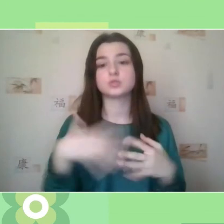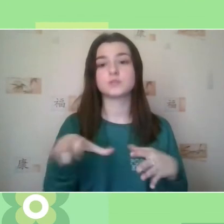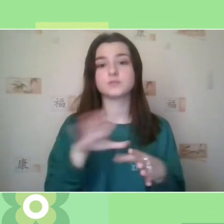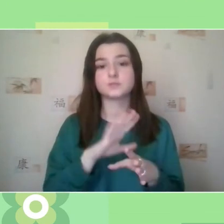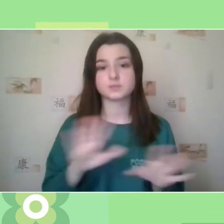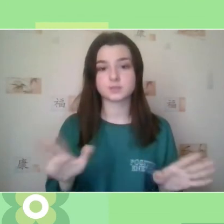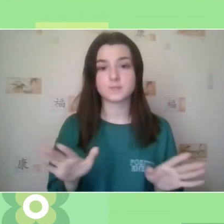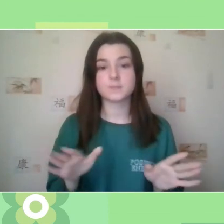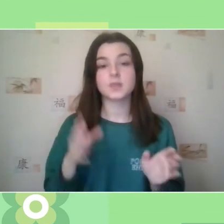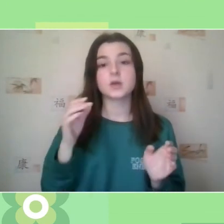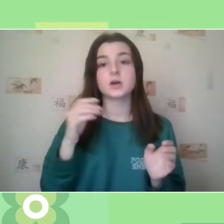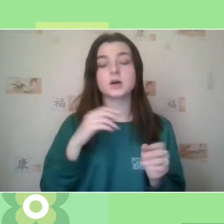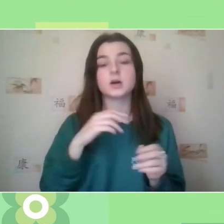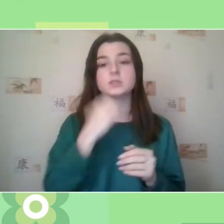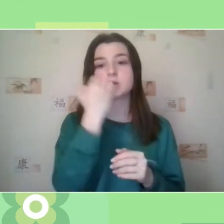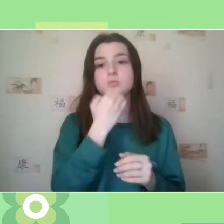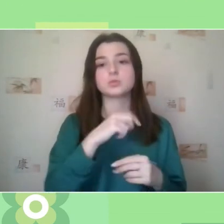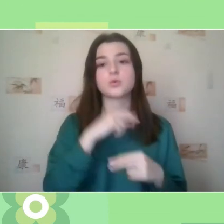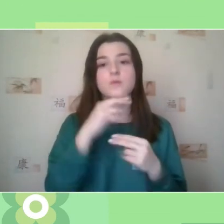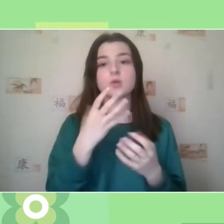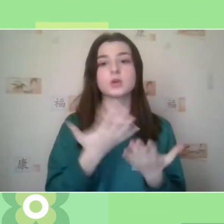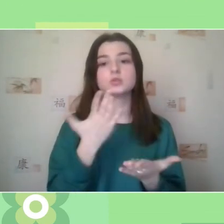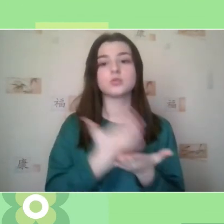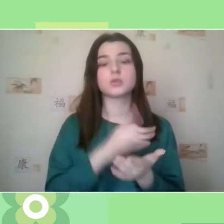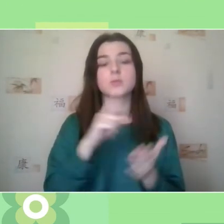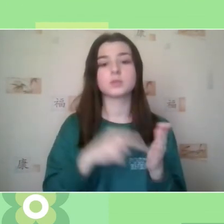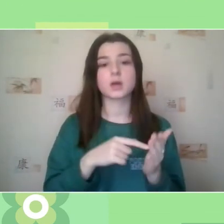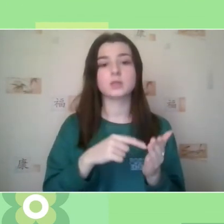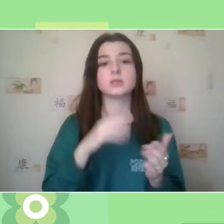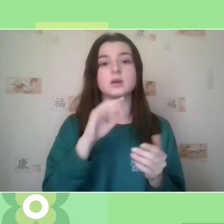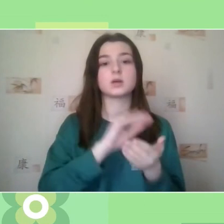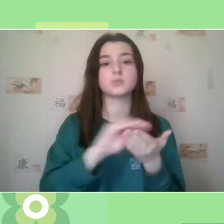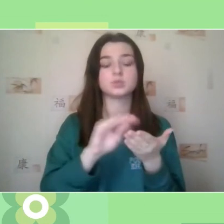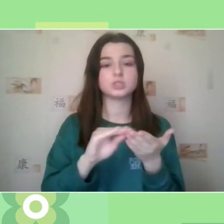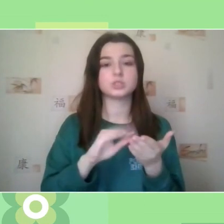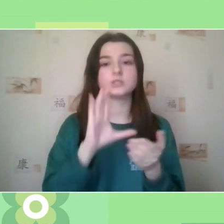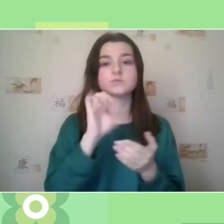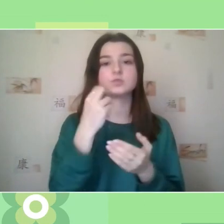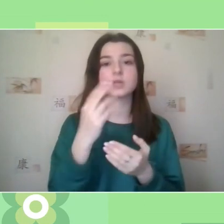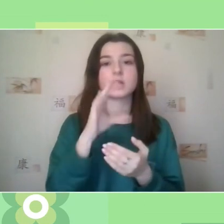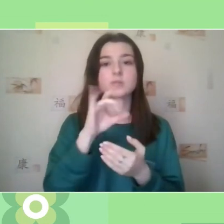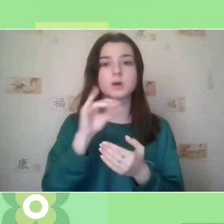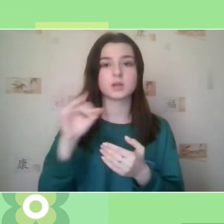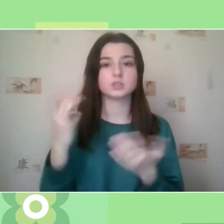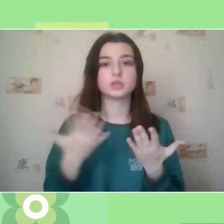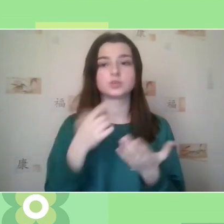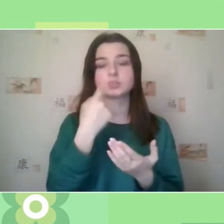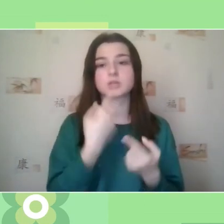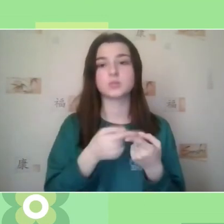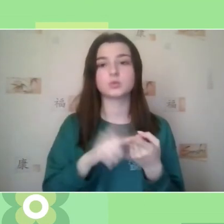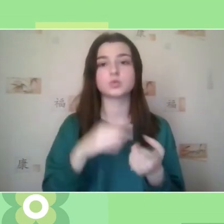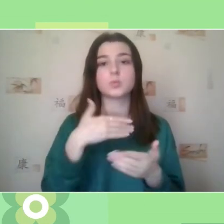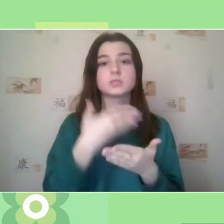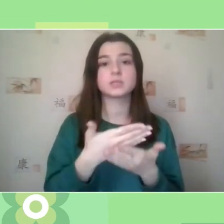за увагу. Якщо є питання, будь ласка, шукайте мене в соцмережах. Якщо говорити про цю презентацію, я не знаю,